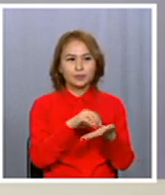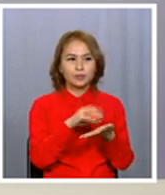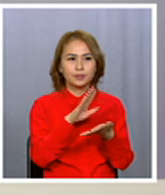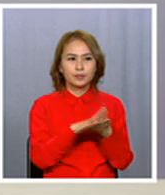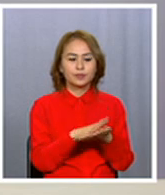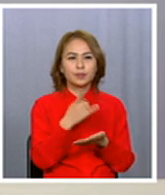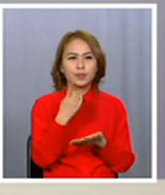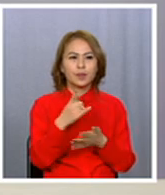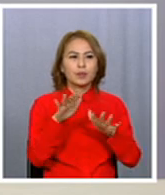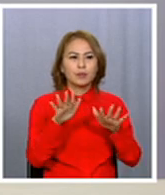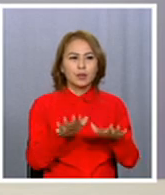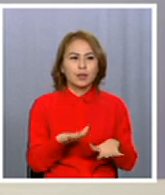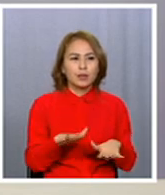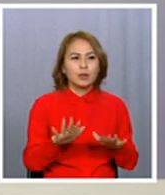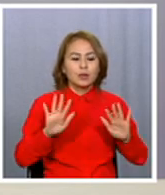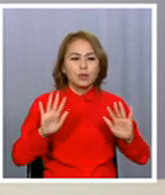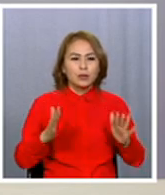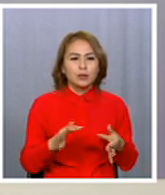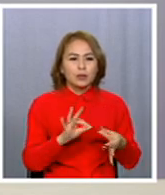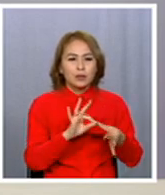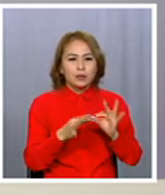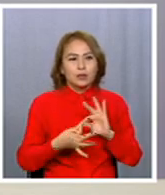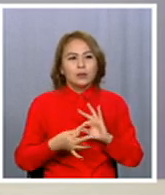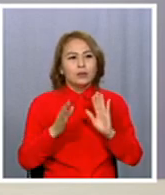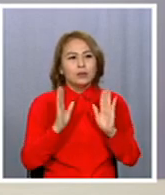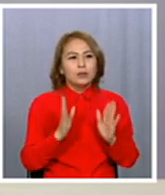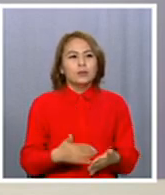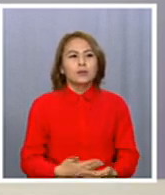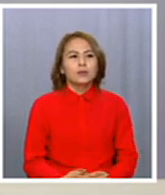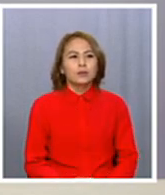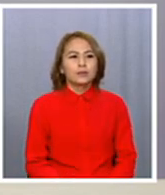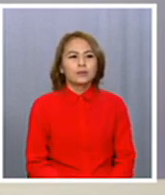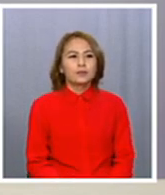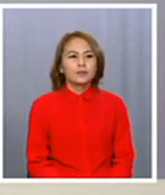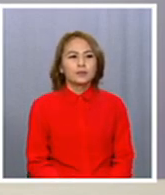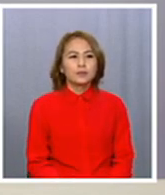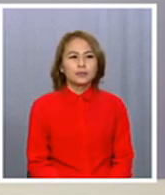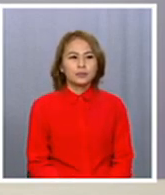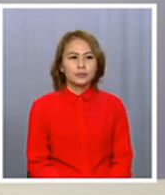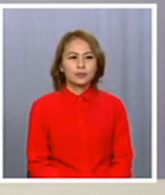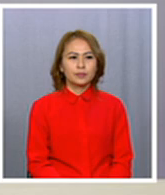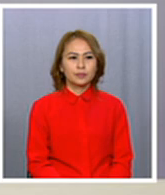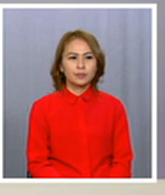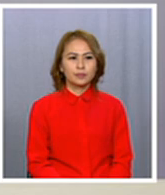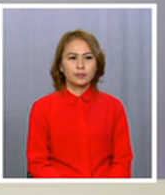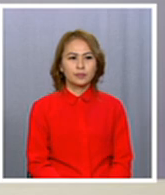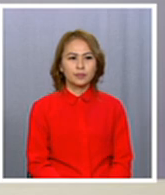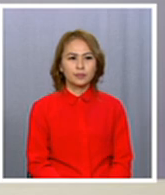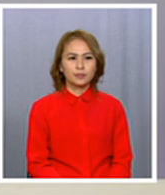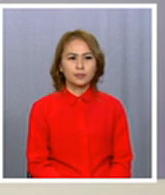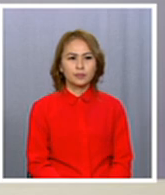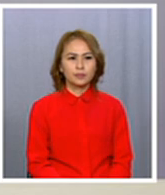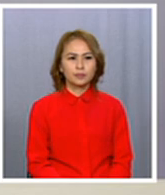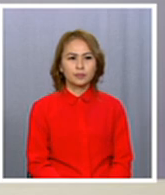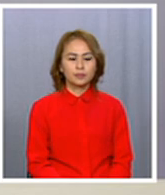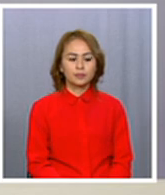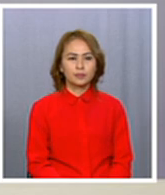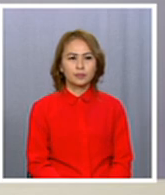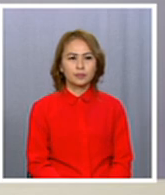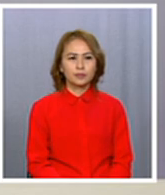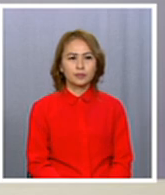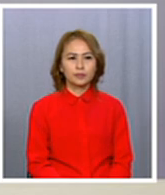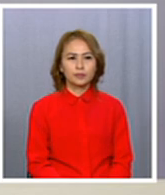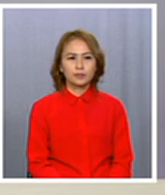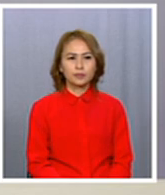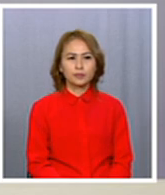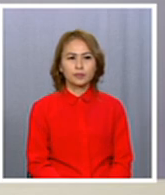бір мекен мен оқиғаны суреттеп не сипаттап жазасыз. Алғашқы тапсырмаға